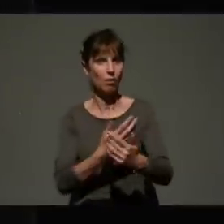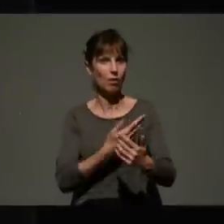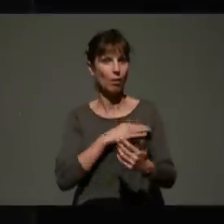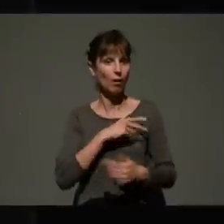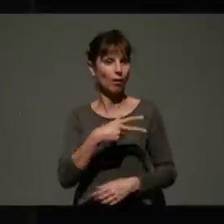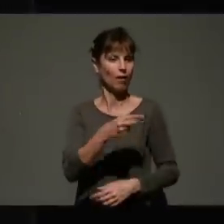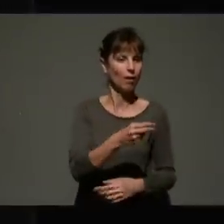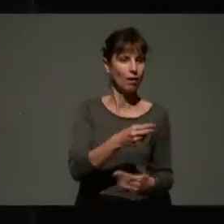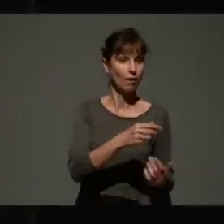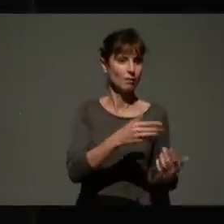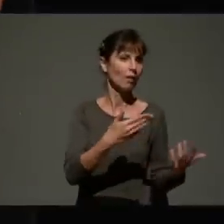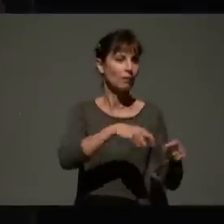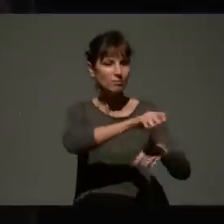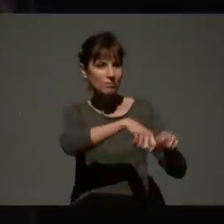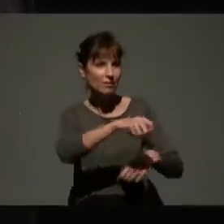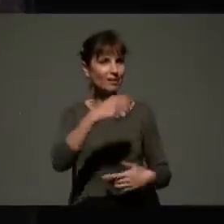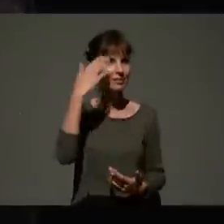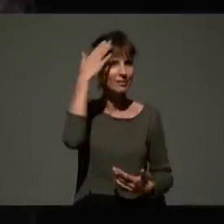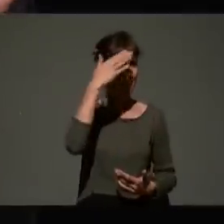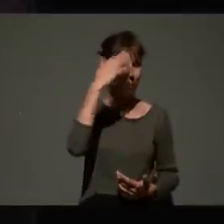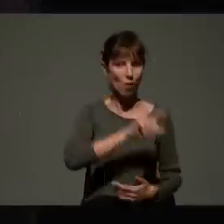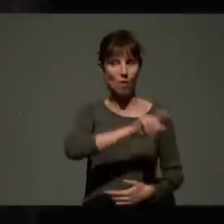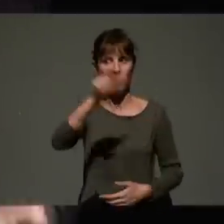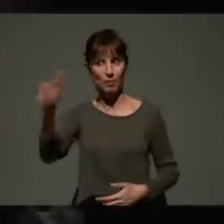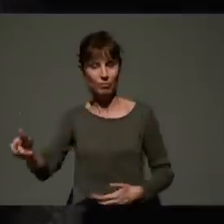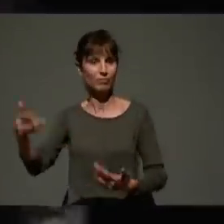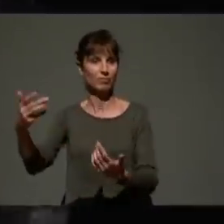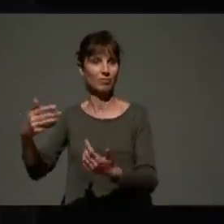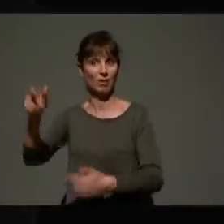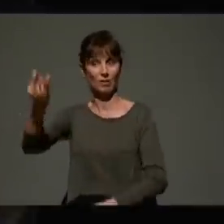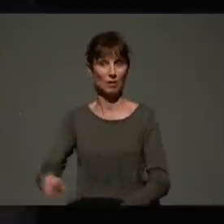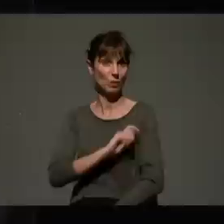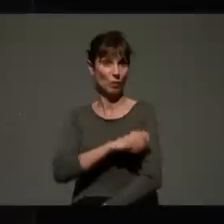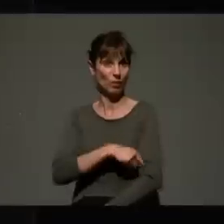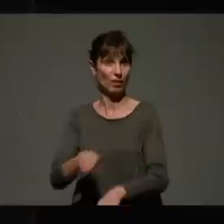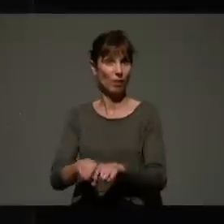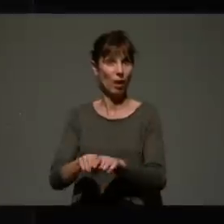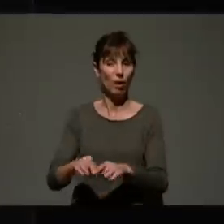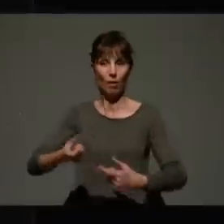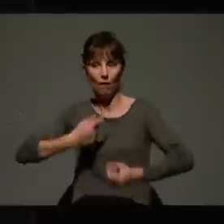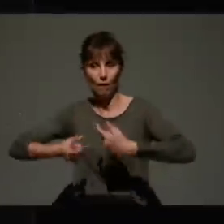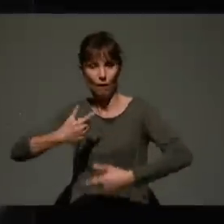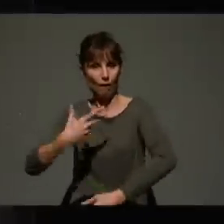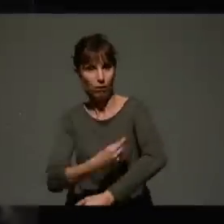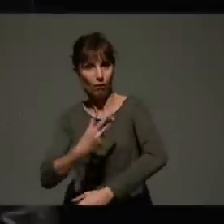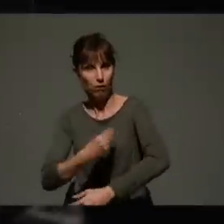question de savoir ce qui va se passer chez ces sportifs qui ont, à l'âge de 20 jusqu'à 30 ans, consommé énormément de